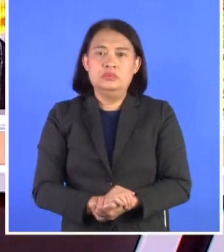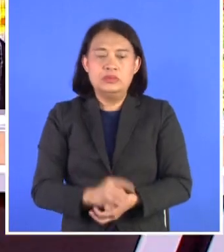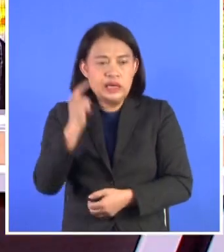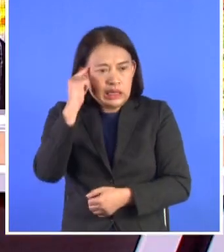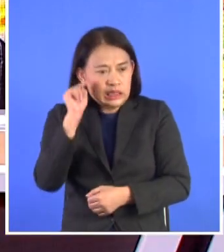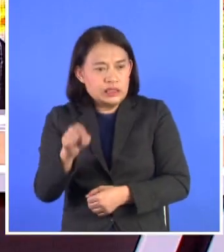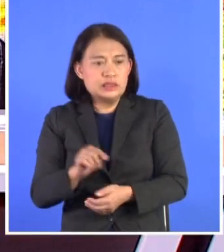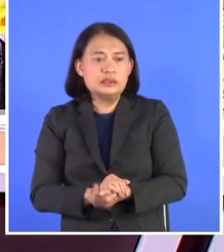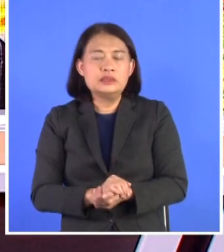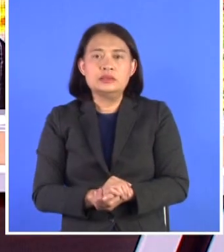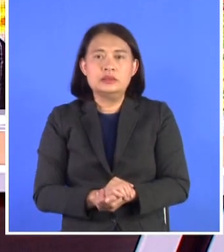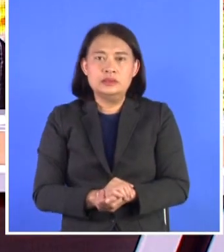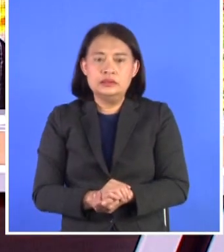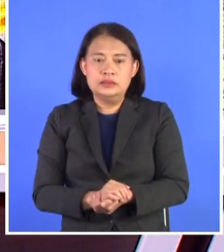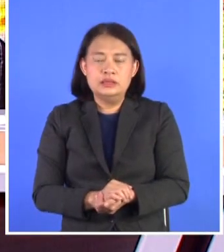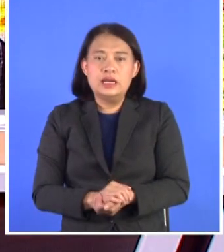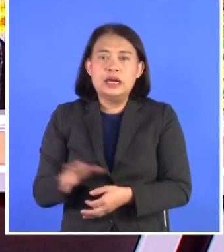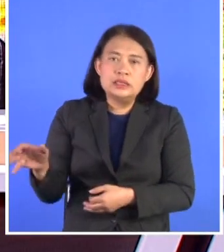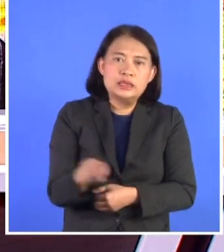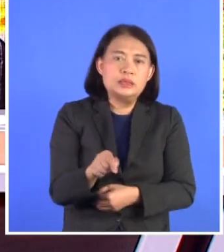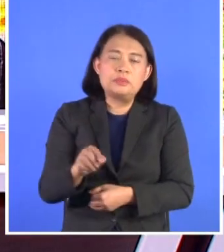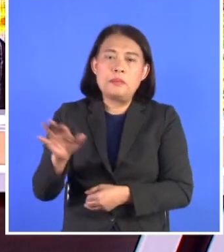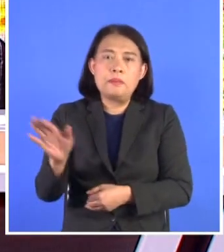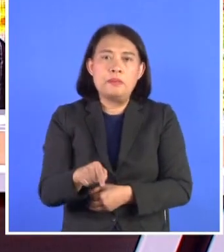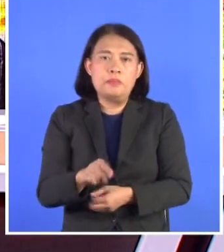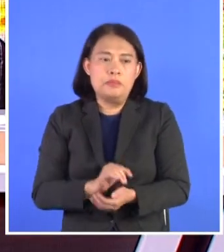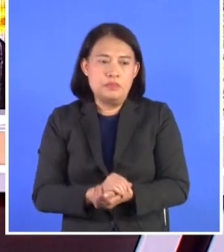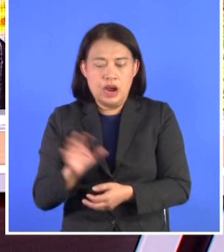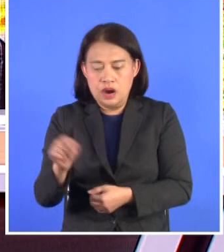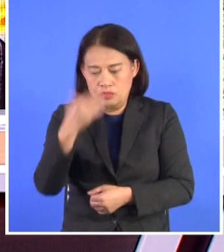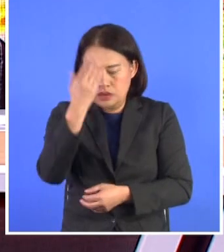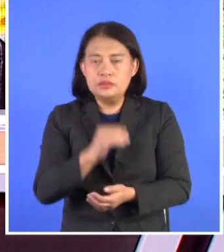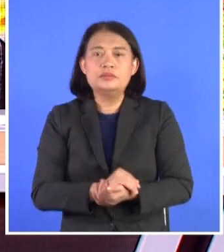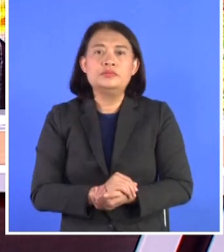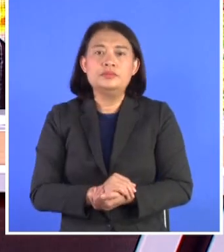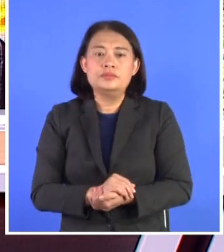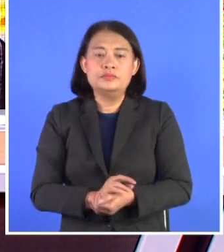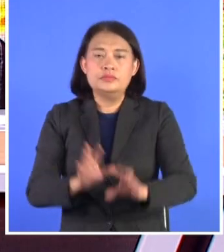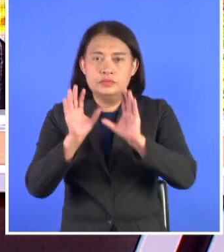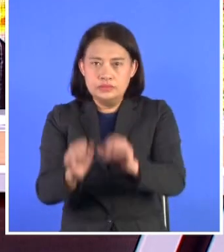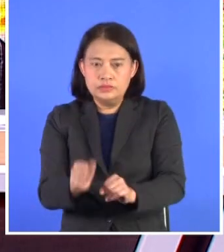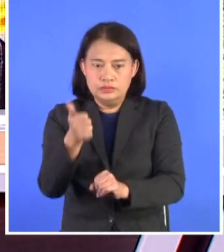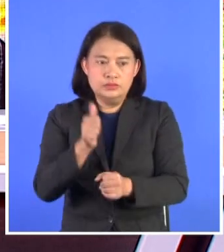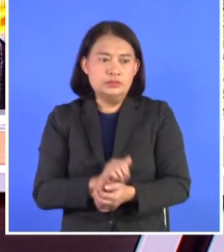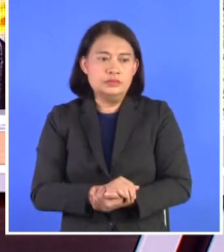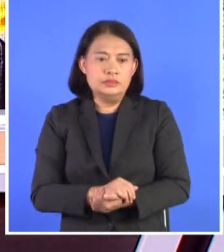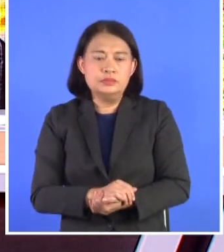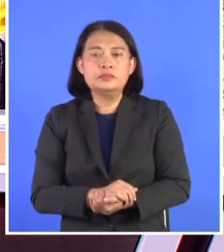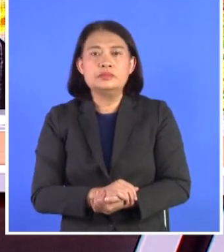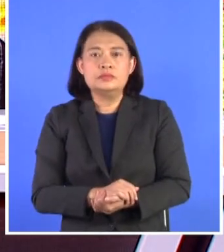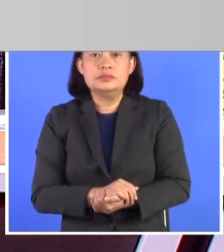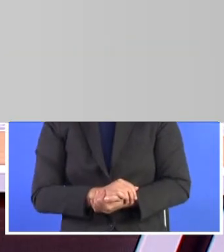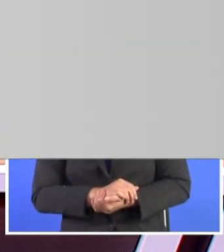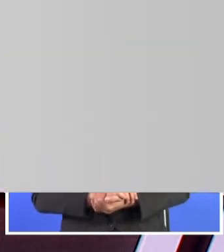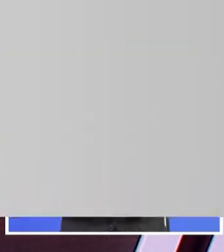กเออาจจะอาจจะเร่งรีบก็เลยรีบมาคคว้าอะไรได้ก็คว้ามาก่อนอะไรเงี้ยฮะแต่ก็จับได้ในที่สุดนะคะโอ๊ยขวัญเอ้ย